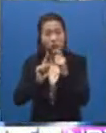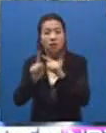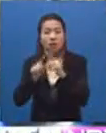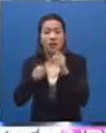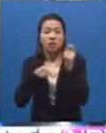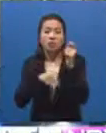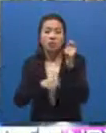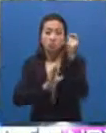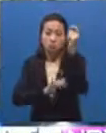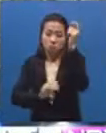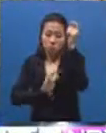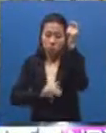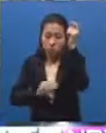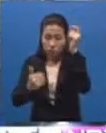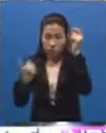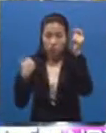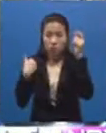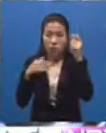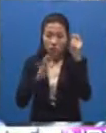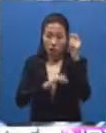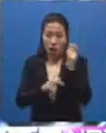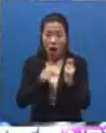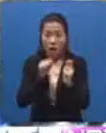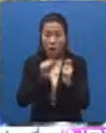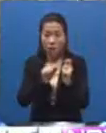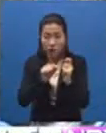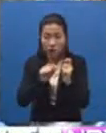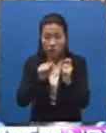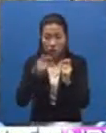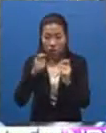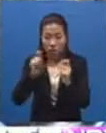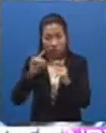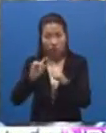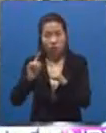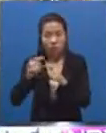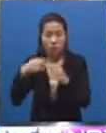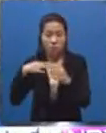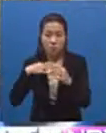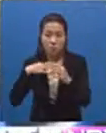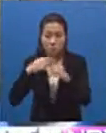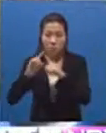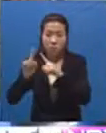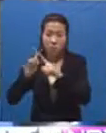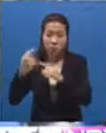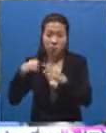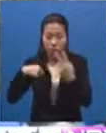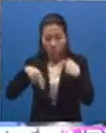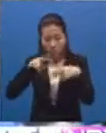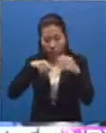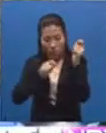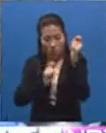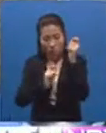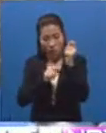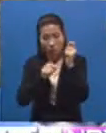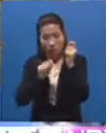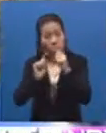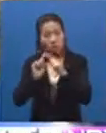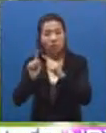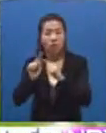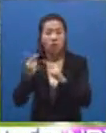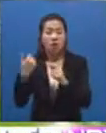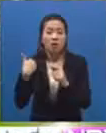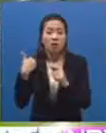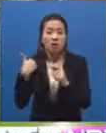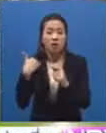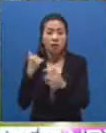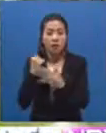ต้องสงสัยวางอยู่ 1จุดอำเภอทาโตมีรายงานพบป้ายผ้าและวัตถุต้องสงสัยแยกบ้านแรอำเภอทาโตพัน